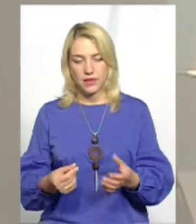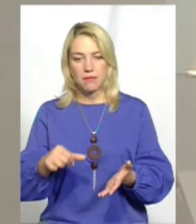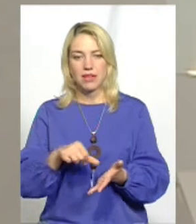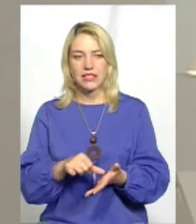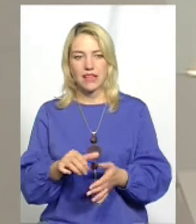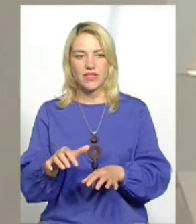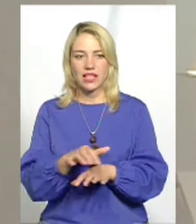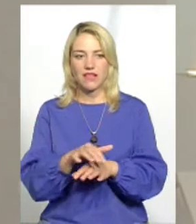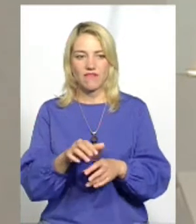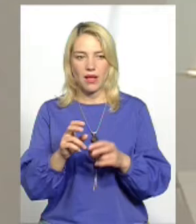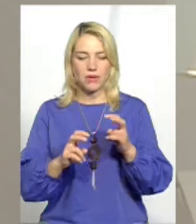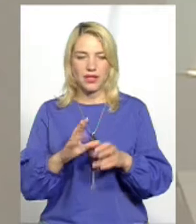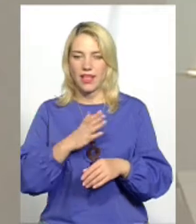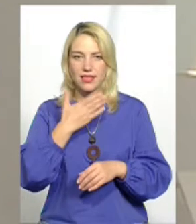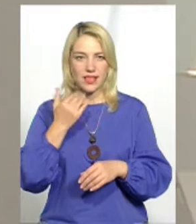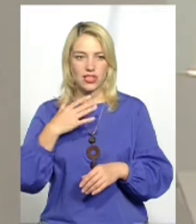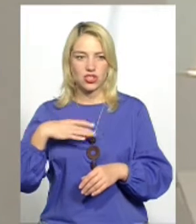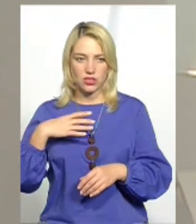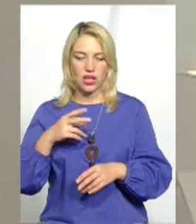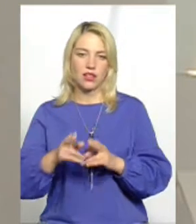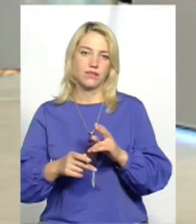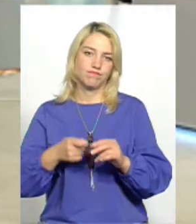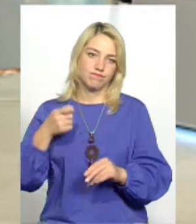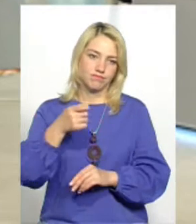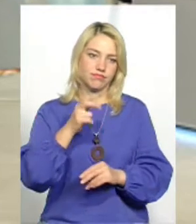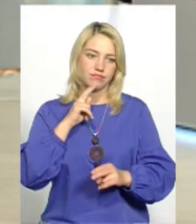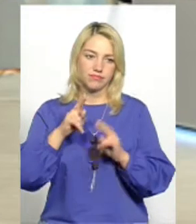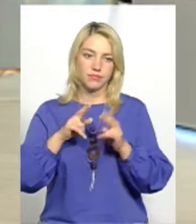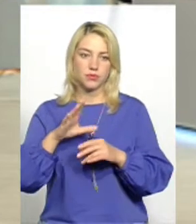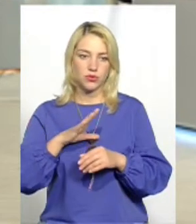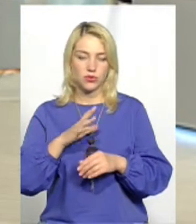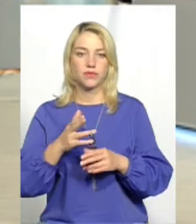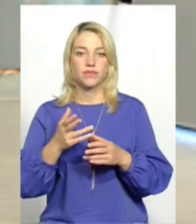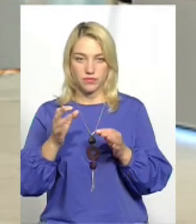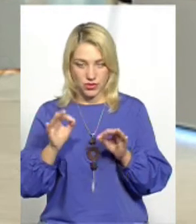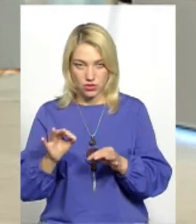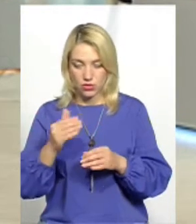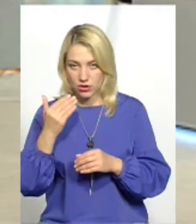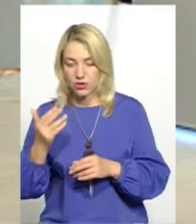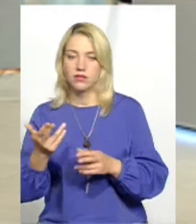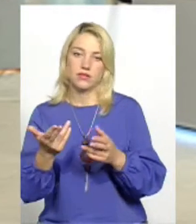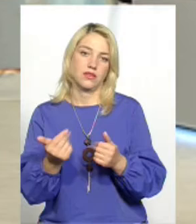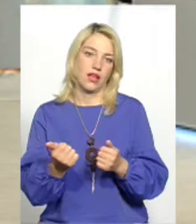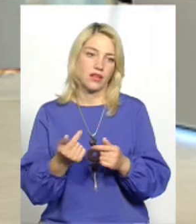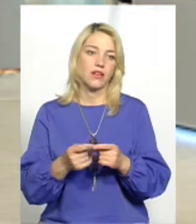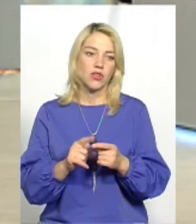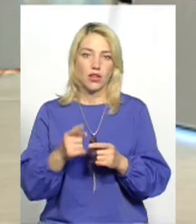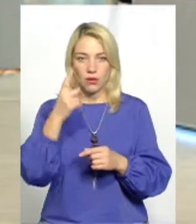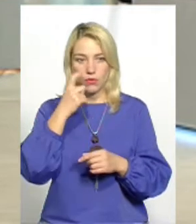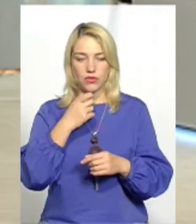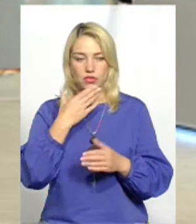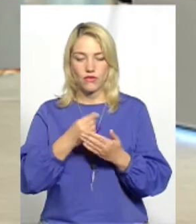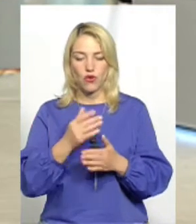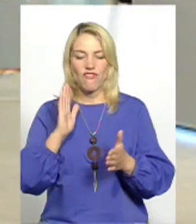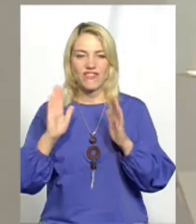Представники фабрики не чекали і вчора подали апеляцію. Вірно, пане Олеже? Так, є така інформація. Про це вони повідомили на своїй